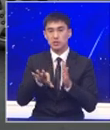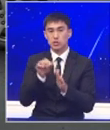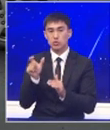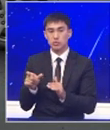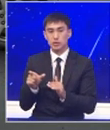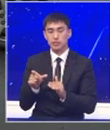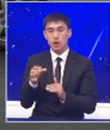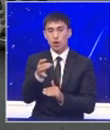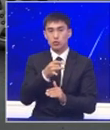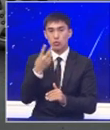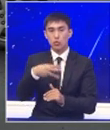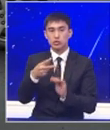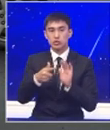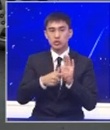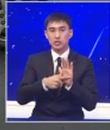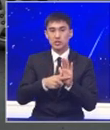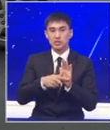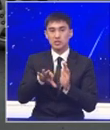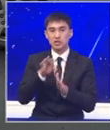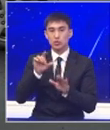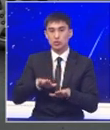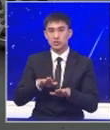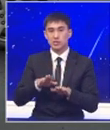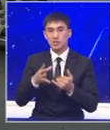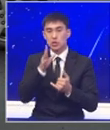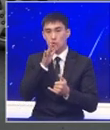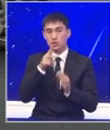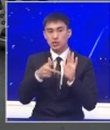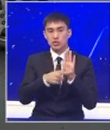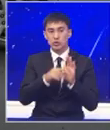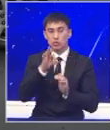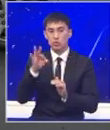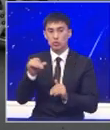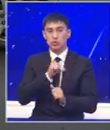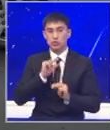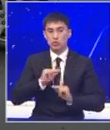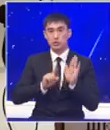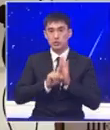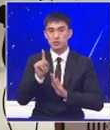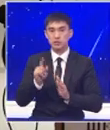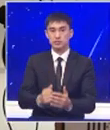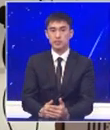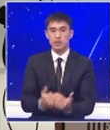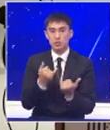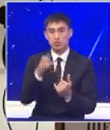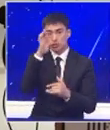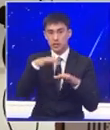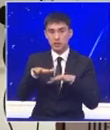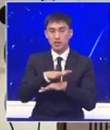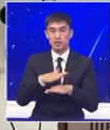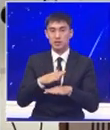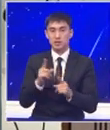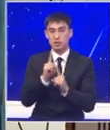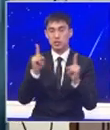бар. Аудандағы 37 сайлау учаскісі жергілікті уақытпен таңғы 7:00-де өз жұмыстарын бастады. Бүгін ел тарихындағы елеулі